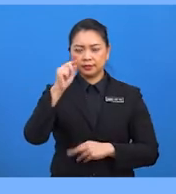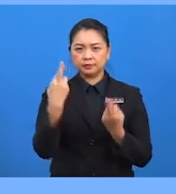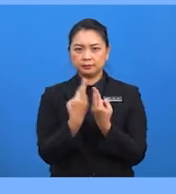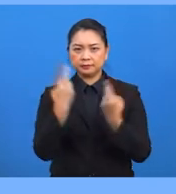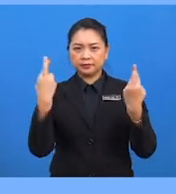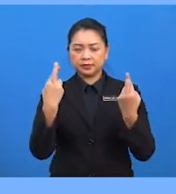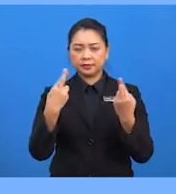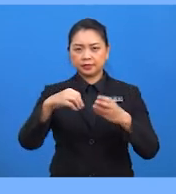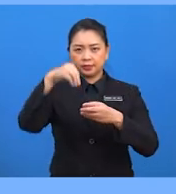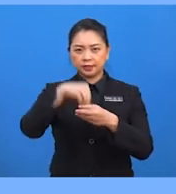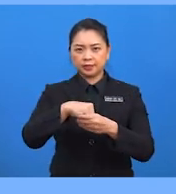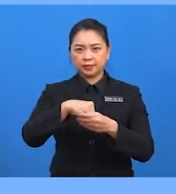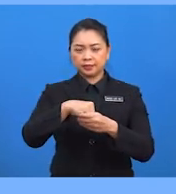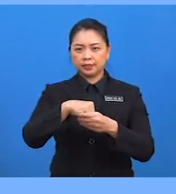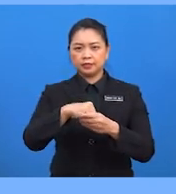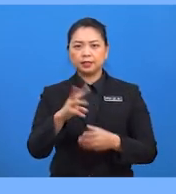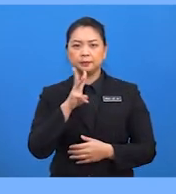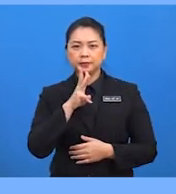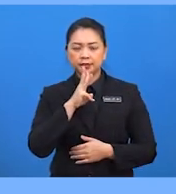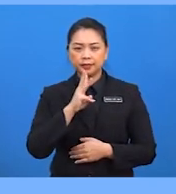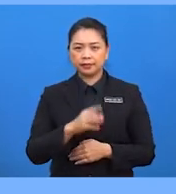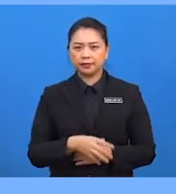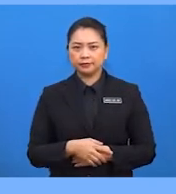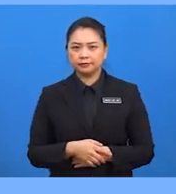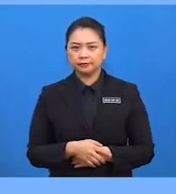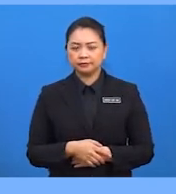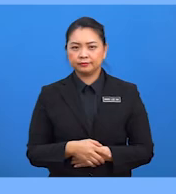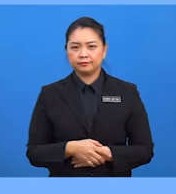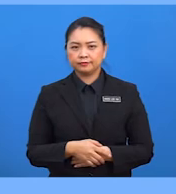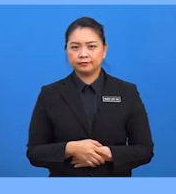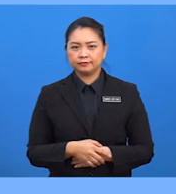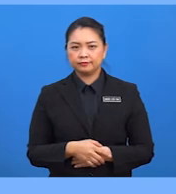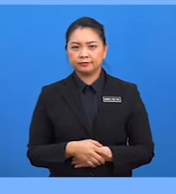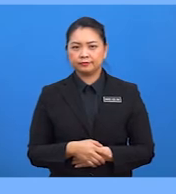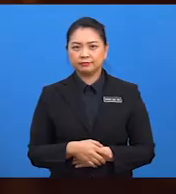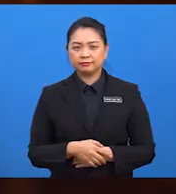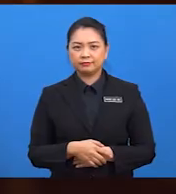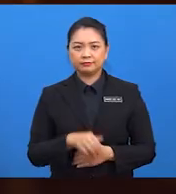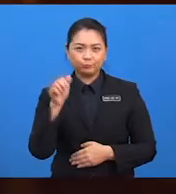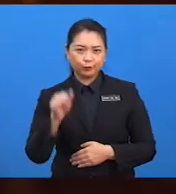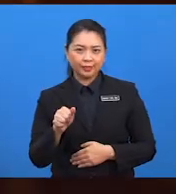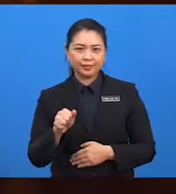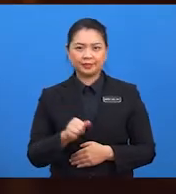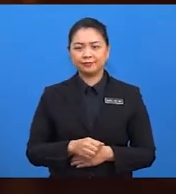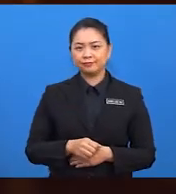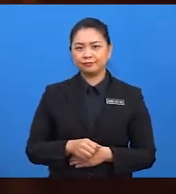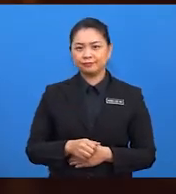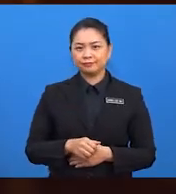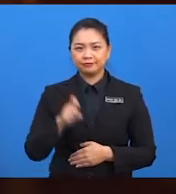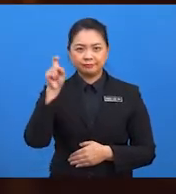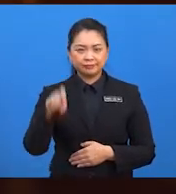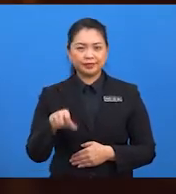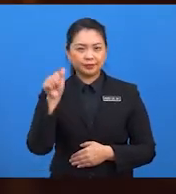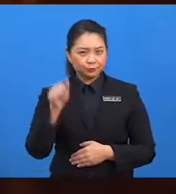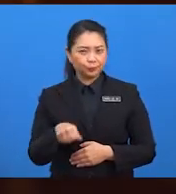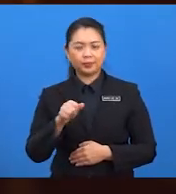berdasarkan darjah penceraian di dalam air. boleh kan?